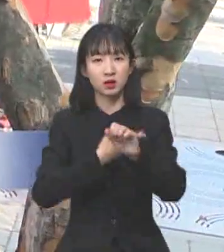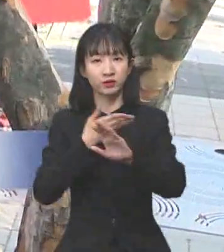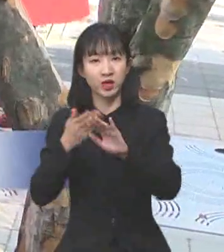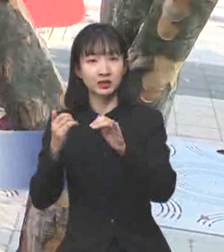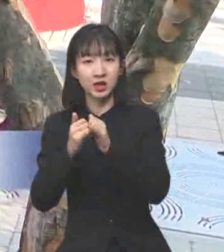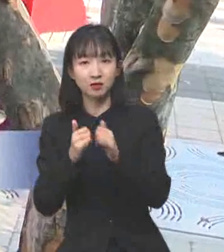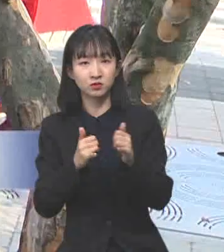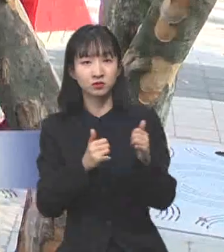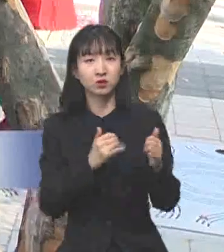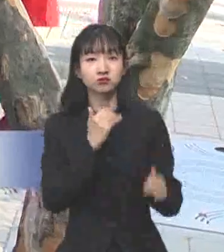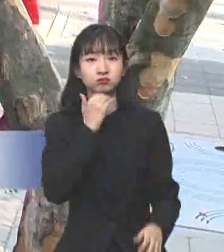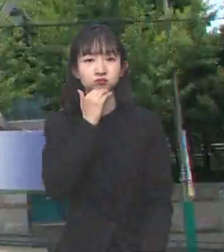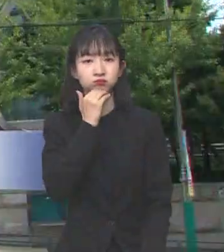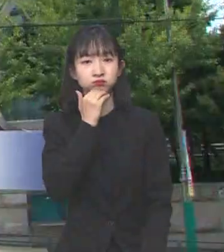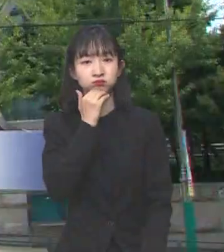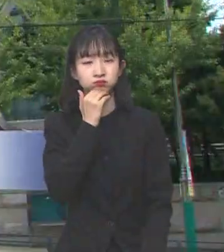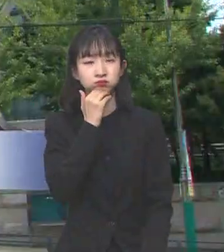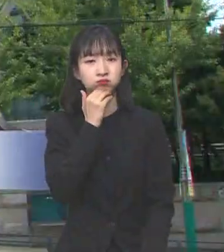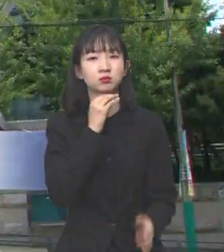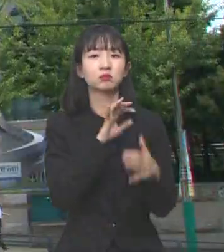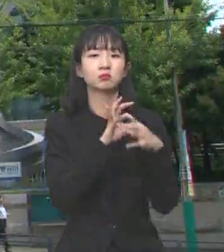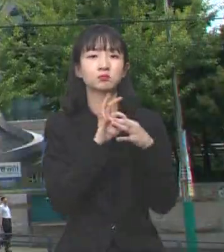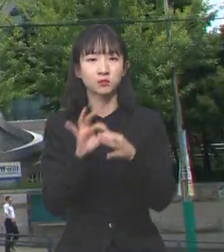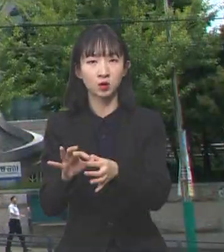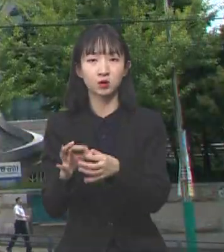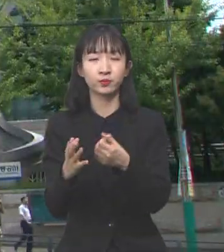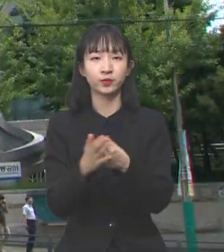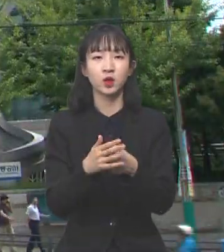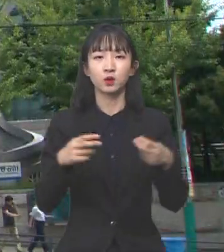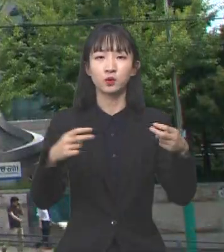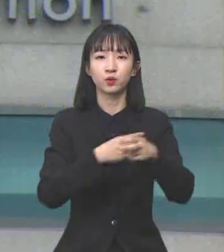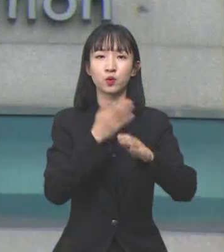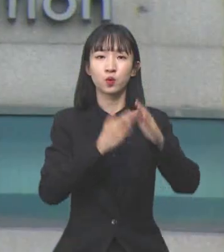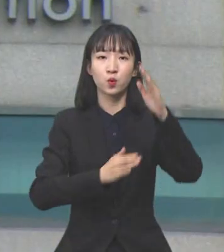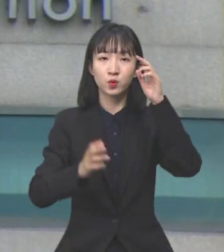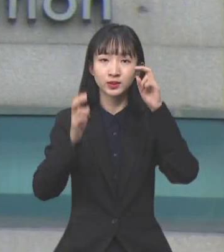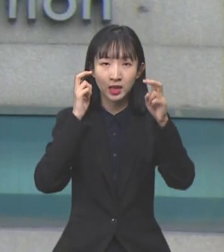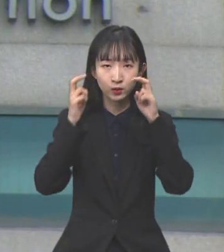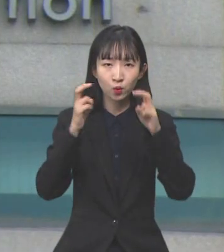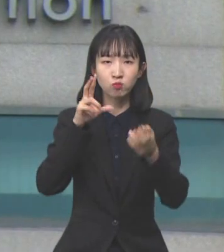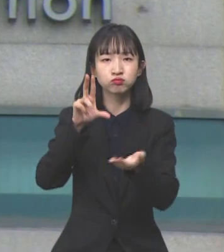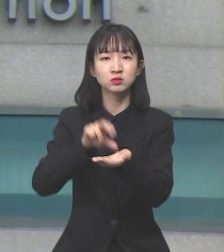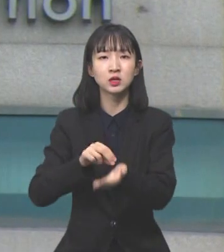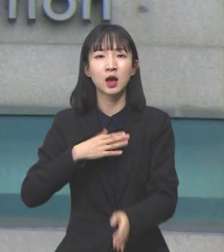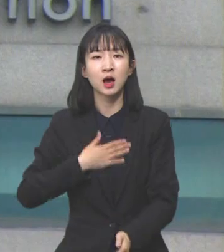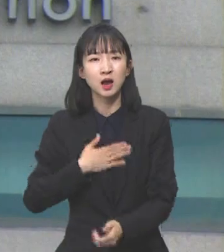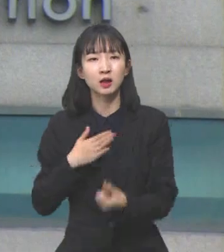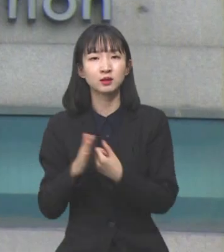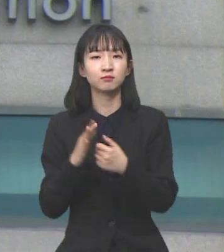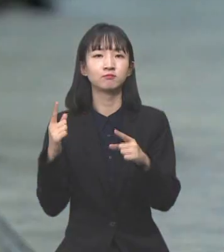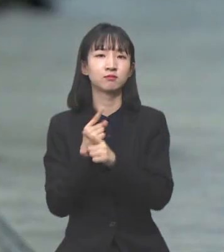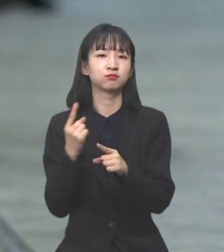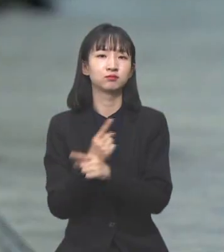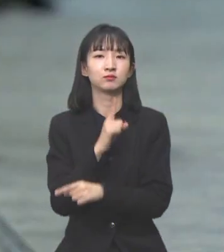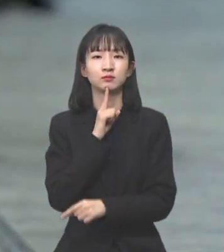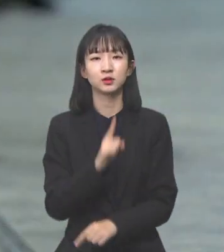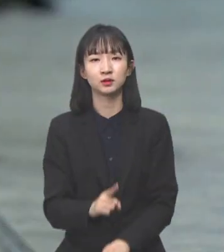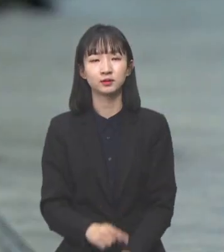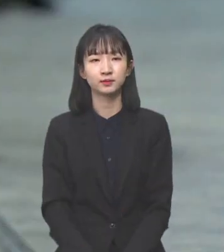시간이 하염없이 길어 지는 겁니다 인천교통공사 칩도 민재를 인정하고 개선하겠다고 밝혔습니다